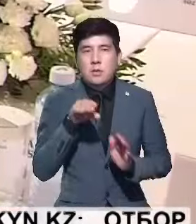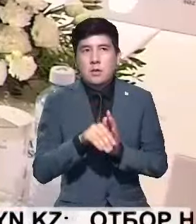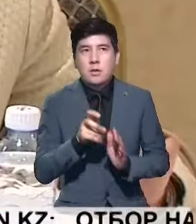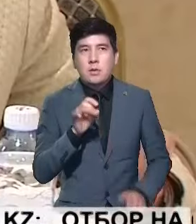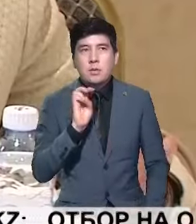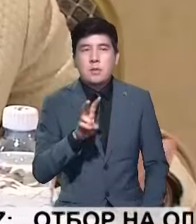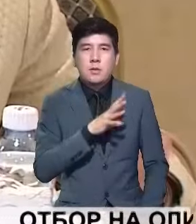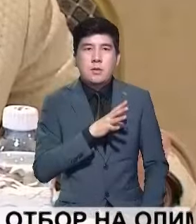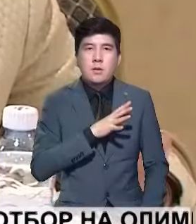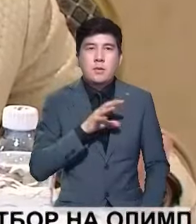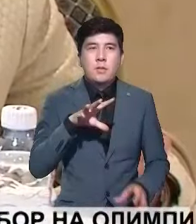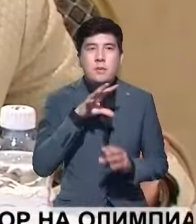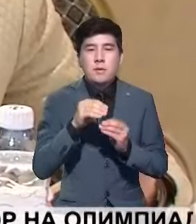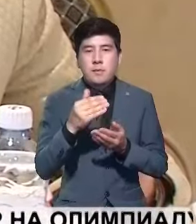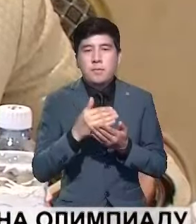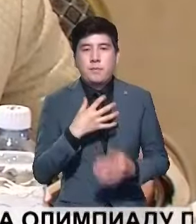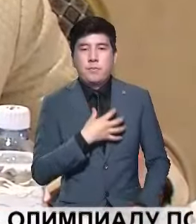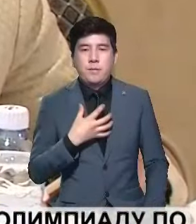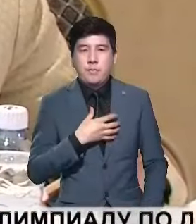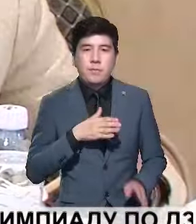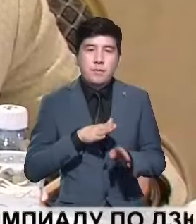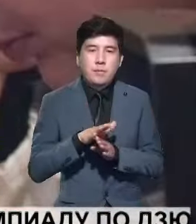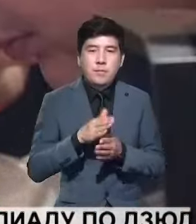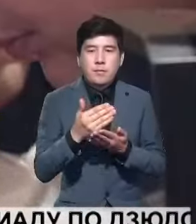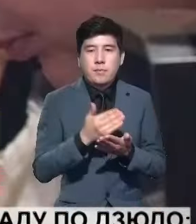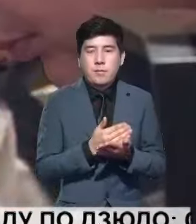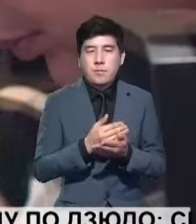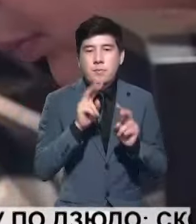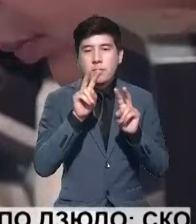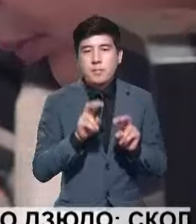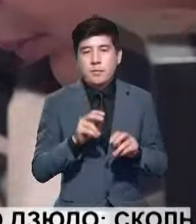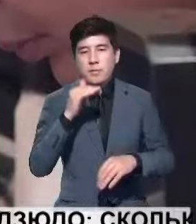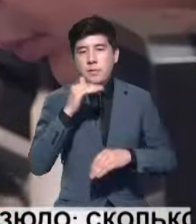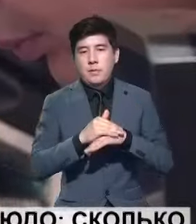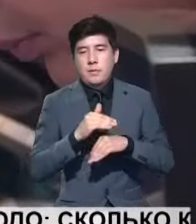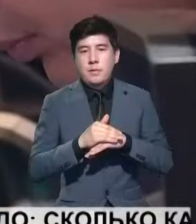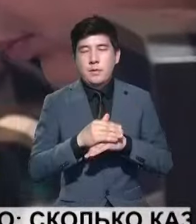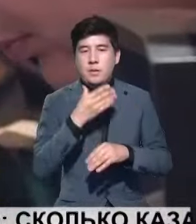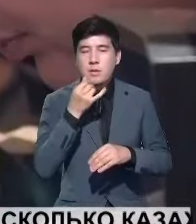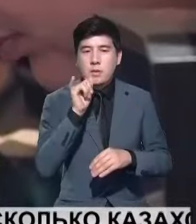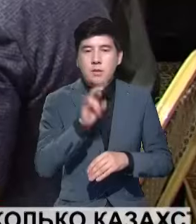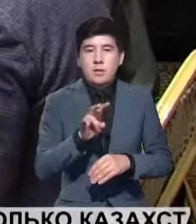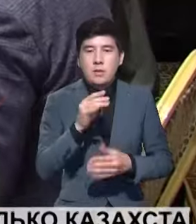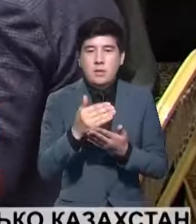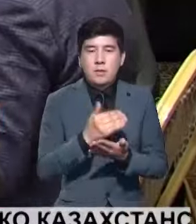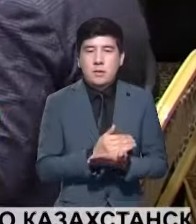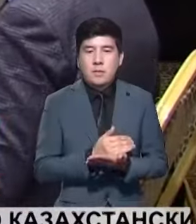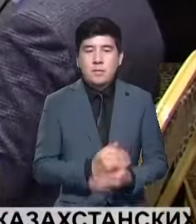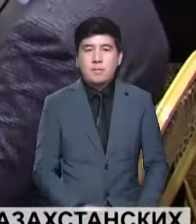специалисты пришли к выводу, что важно использовать передовые технологии для проверки фактов, чтобы не допустить дезинформацию.